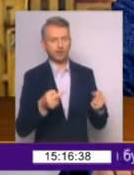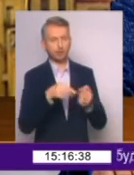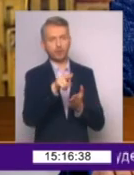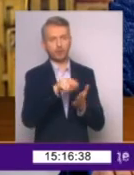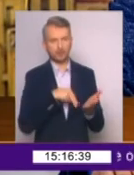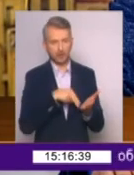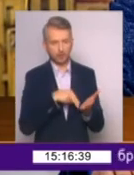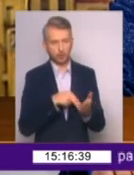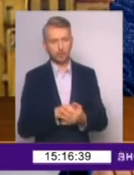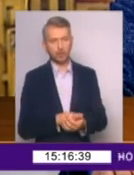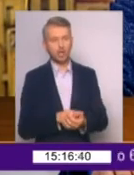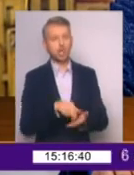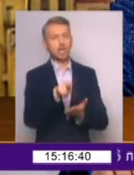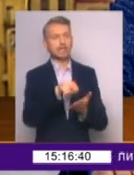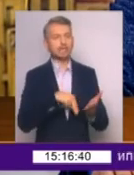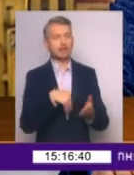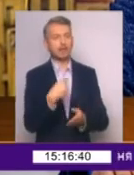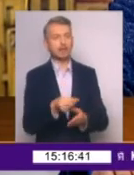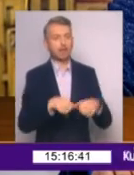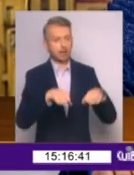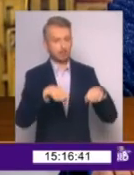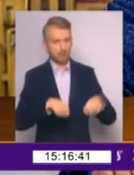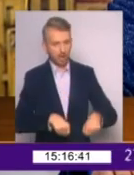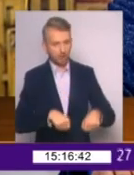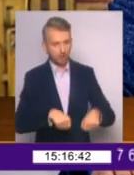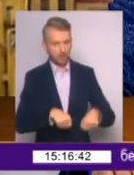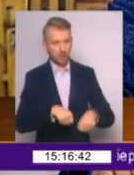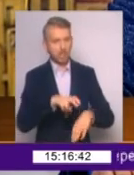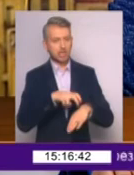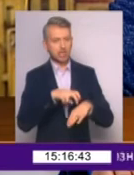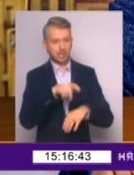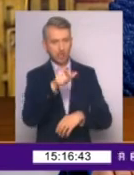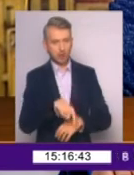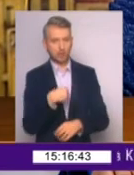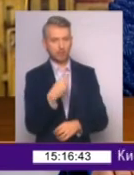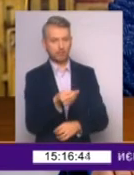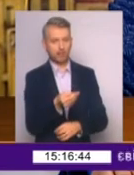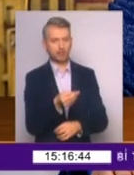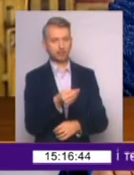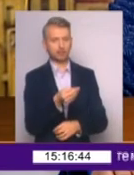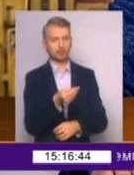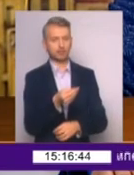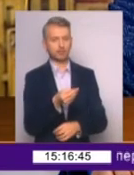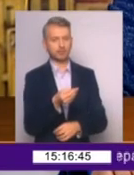ліцензію. Ліцензія надає право лікарю надавати